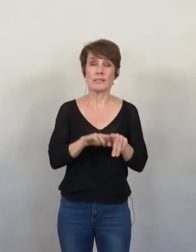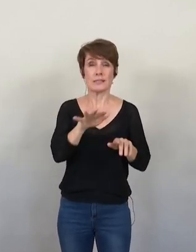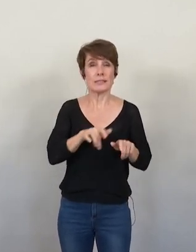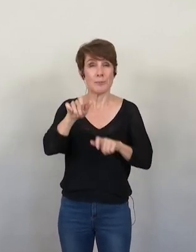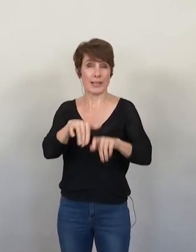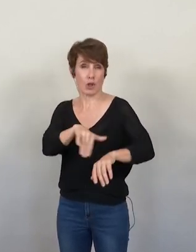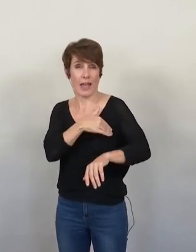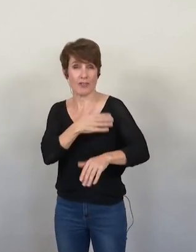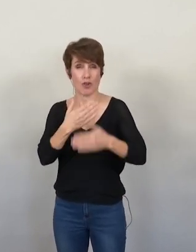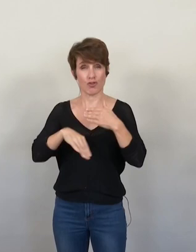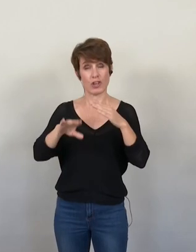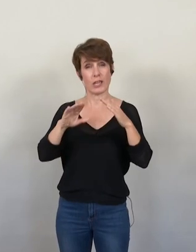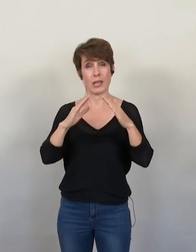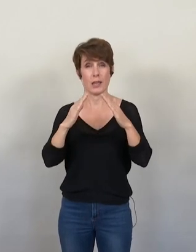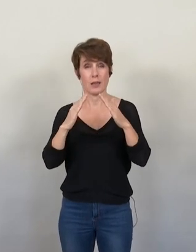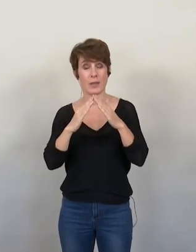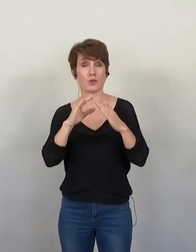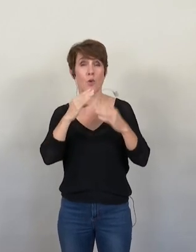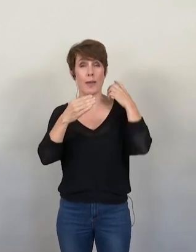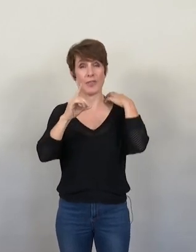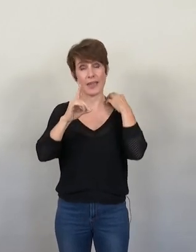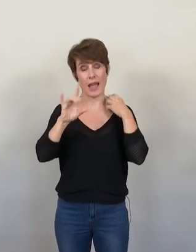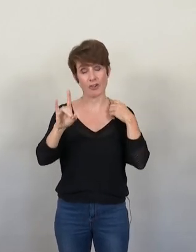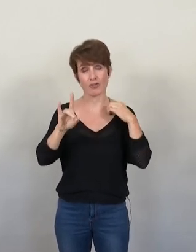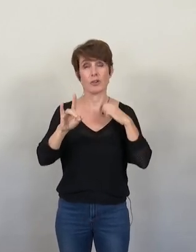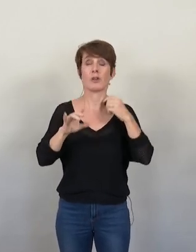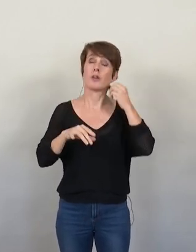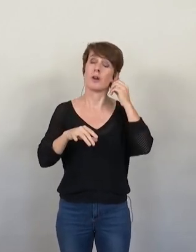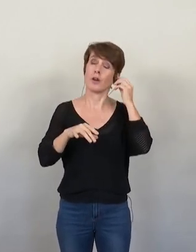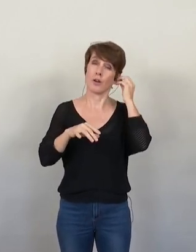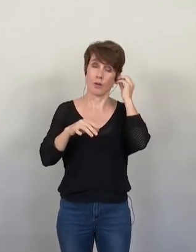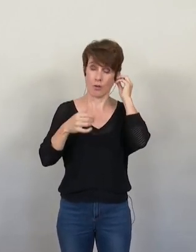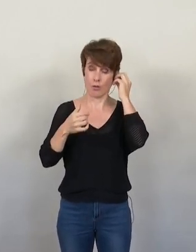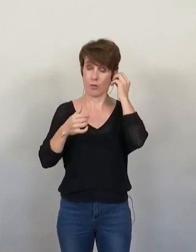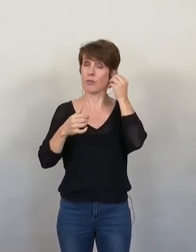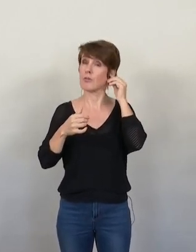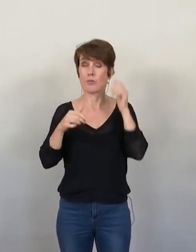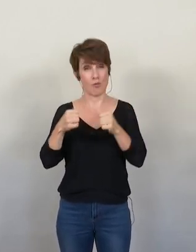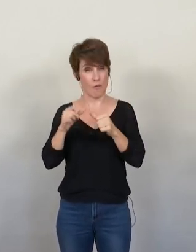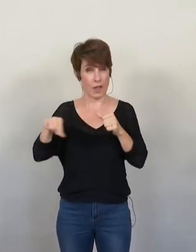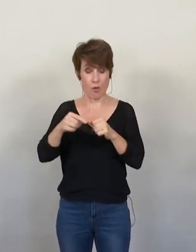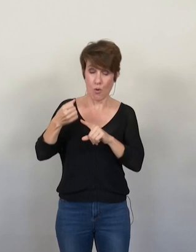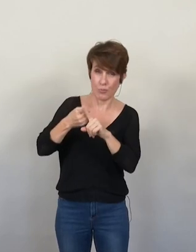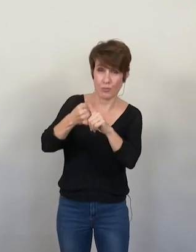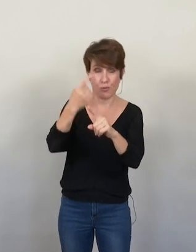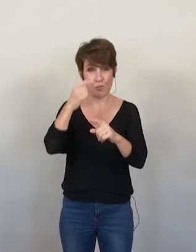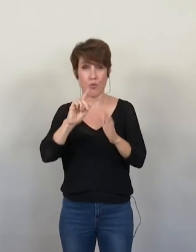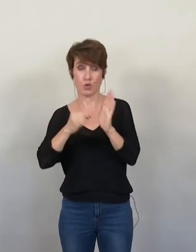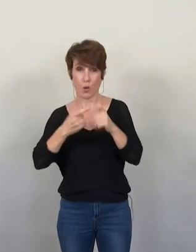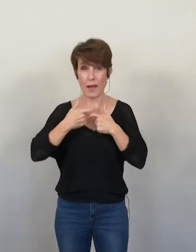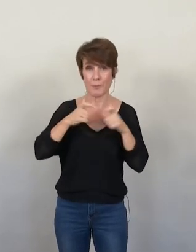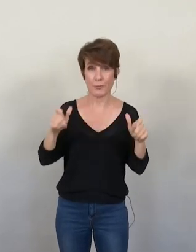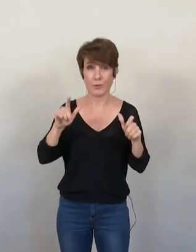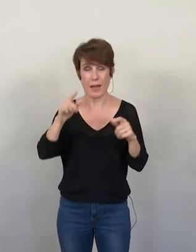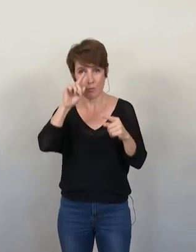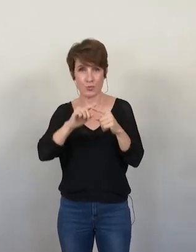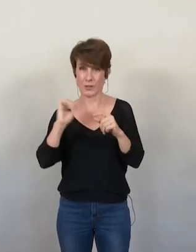habitants et les directions de territoire pour notamment la lutte pour l'accès au droits des plus vulnérables faire en sorte aussi que chacun de nos quartiers soit